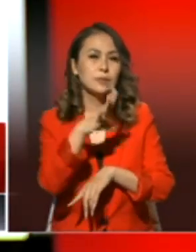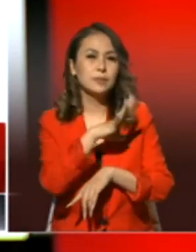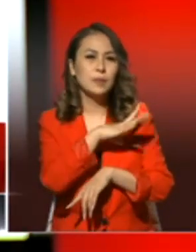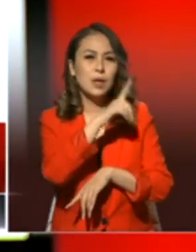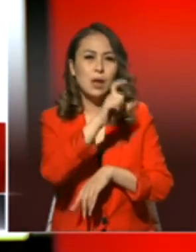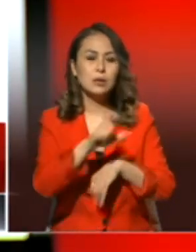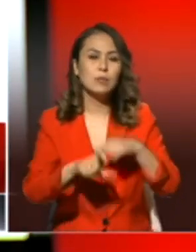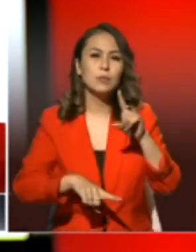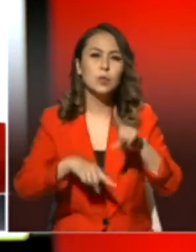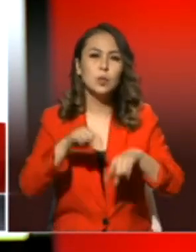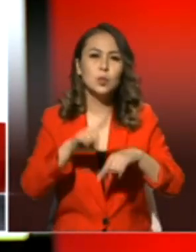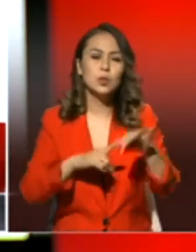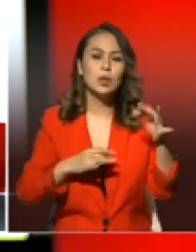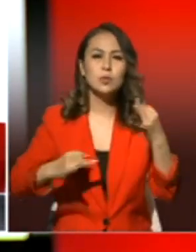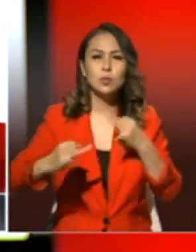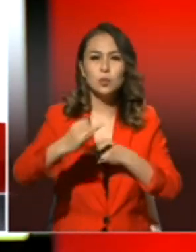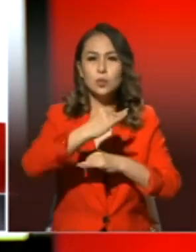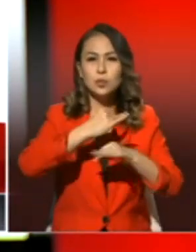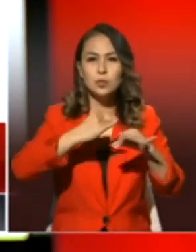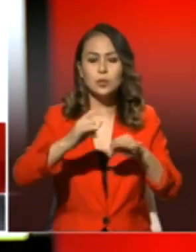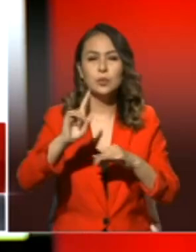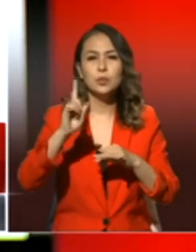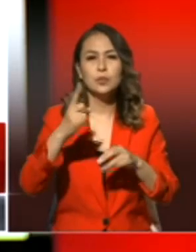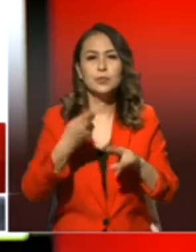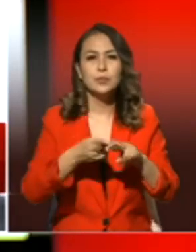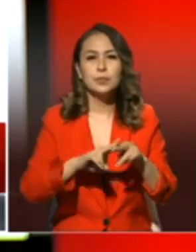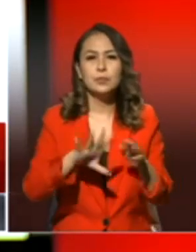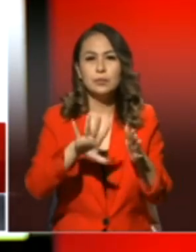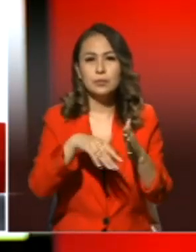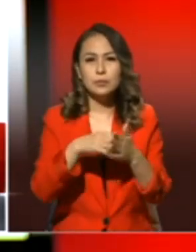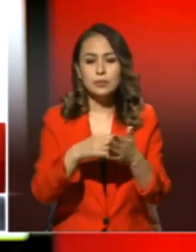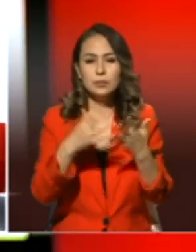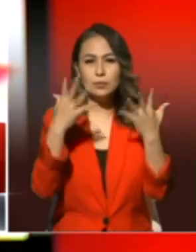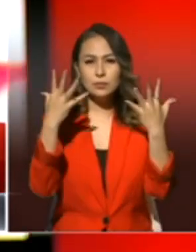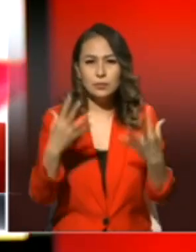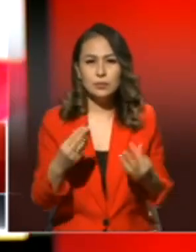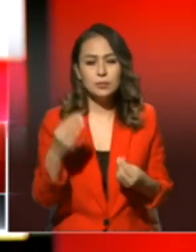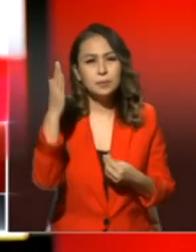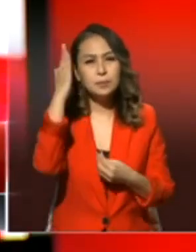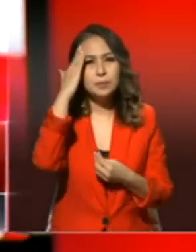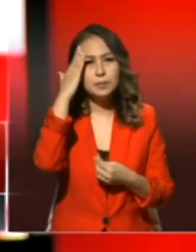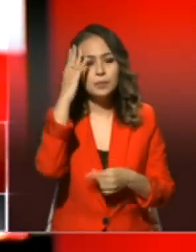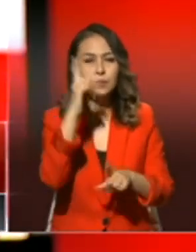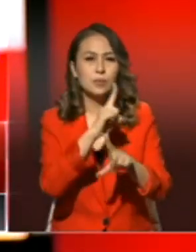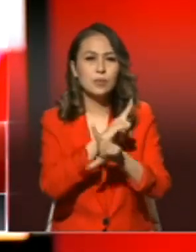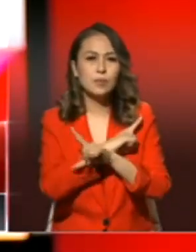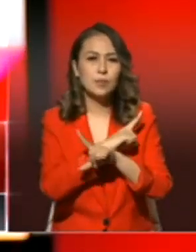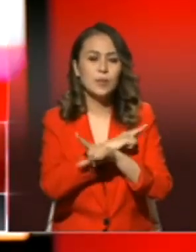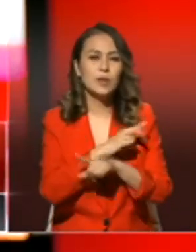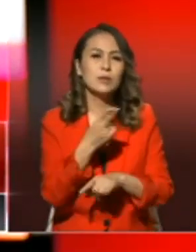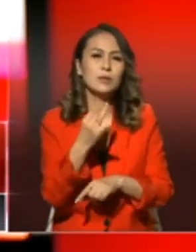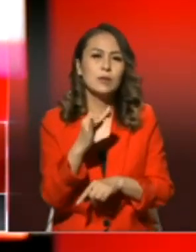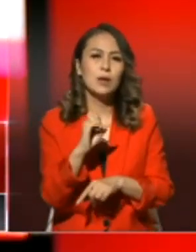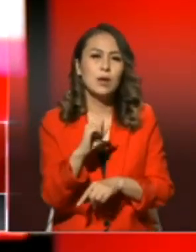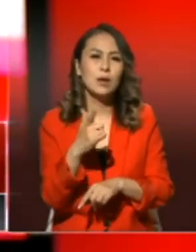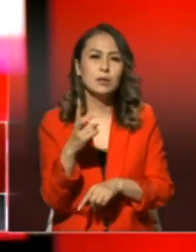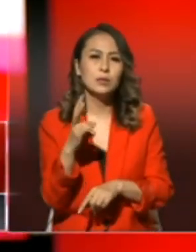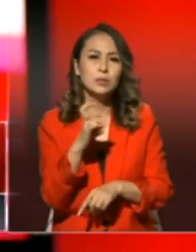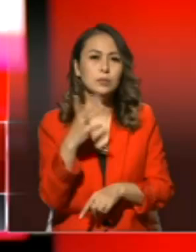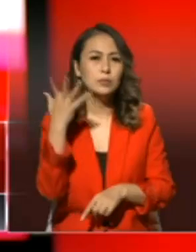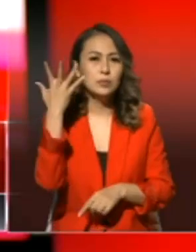адамның туысқандарымен сөйлеседі. Өйткені осы күнге дейін біз мысалы ми өлімі диагнозын қойған кезде біз